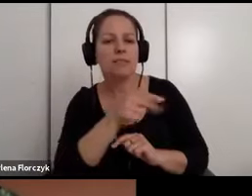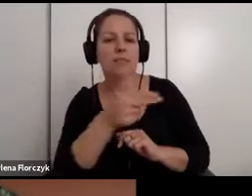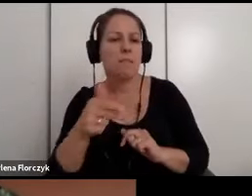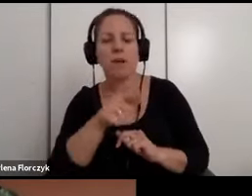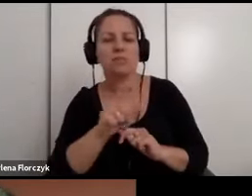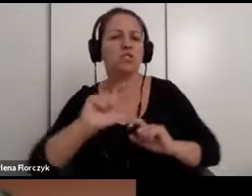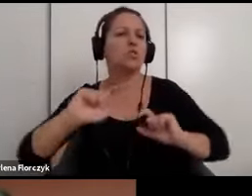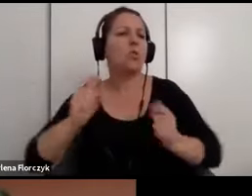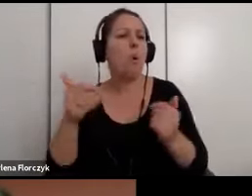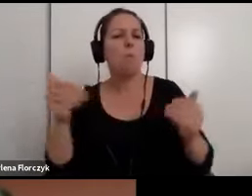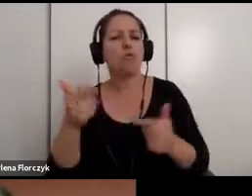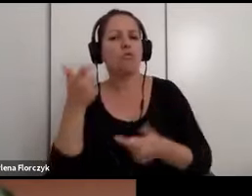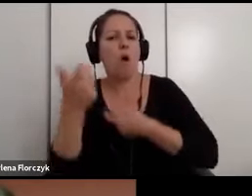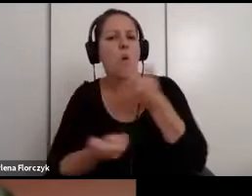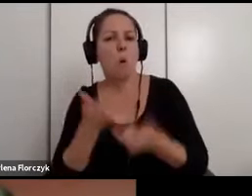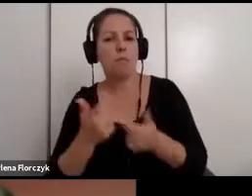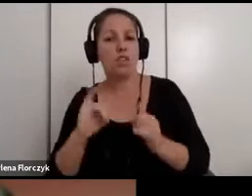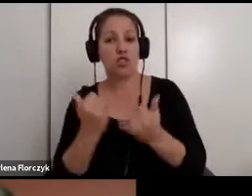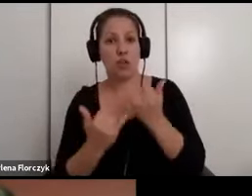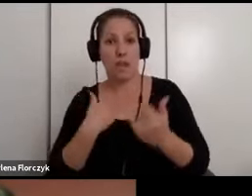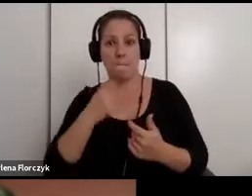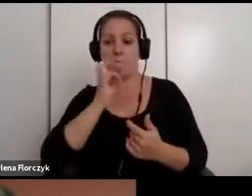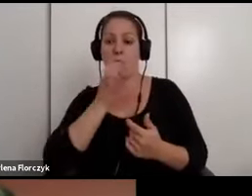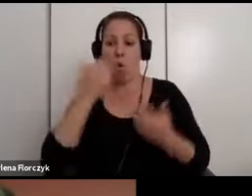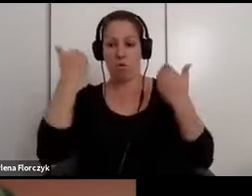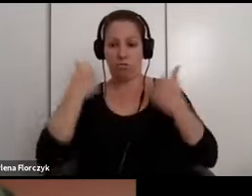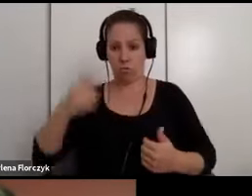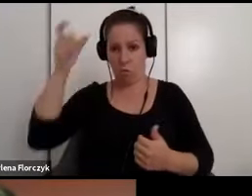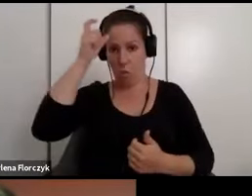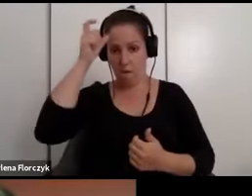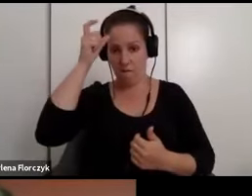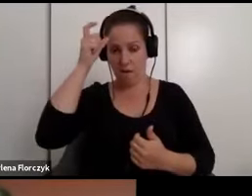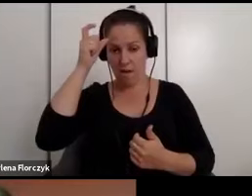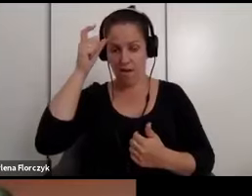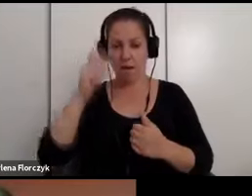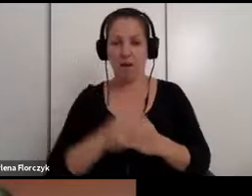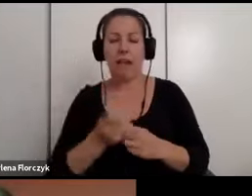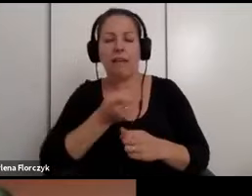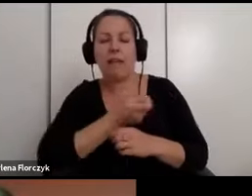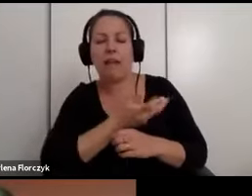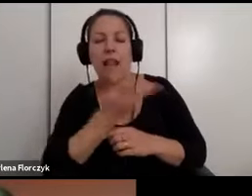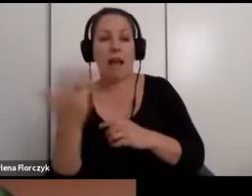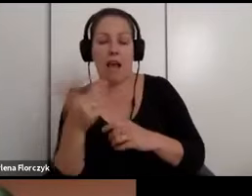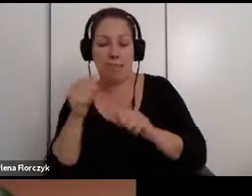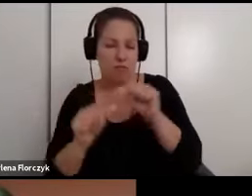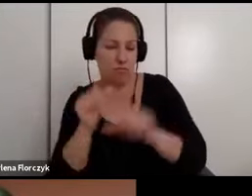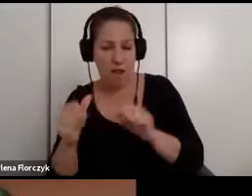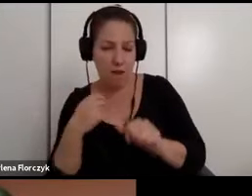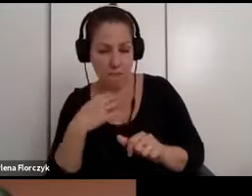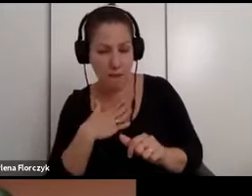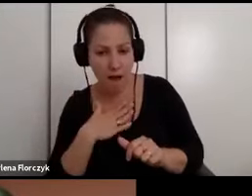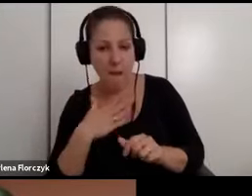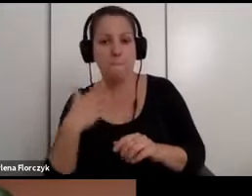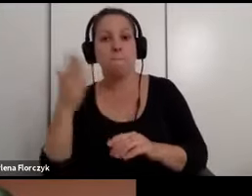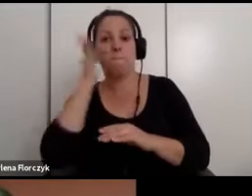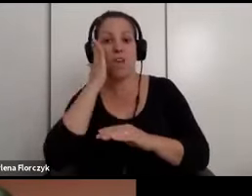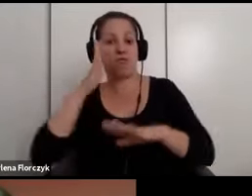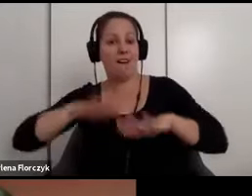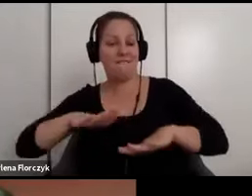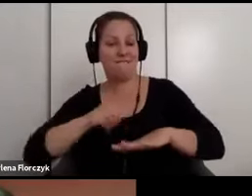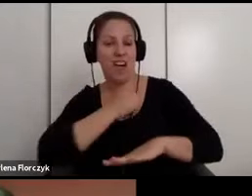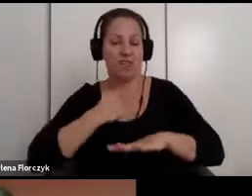można robić, kiedy jest się młodym człowiekiem, ma się kilkanaście lat, mieszka się w Warszawie